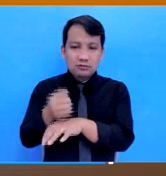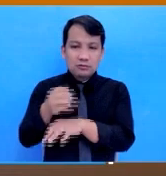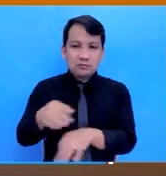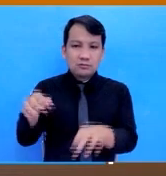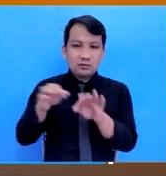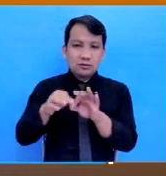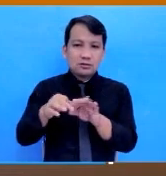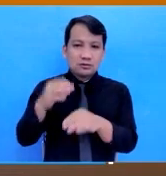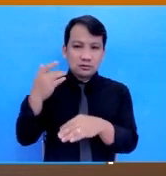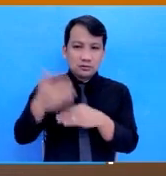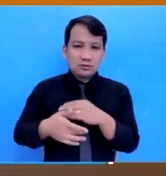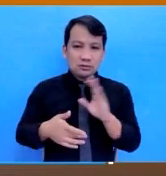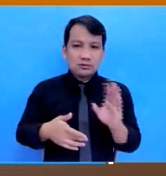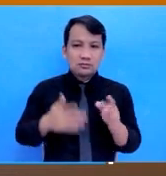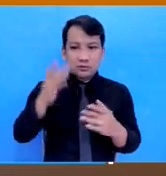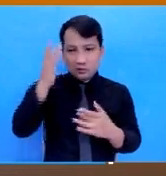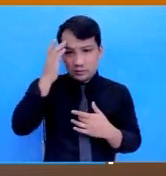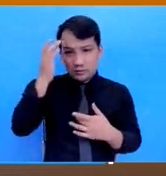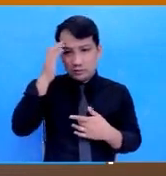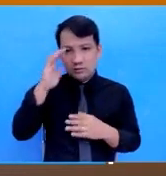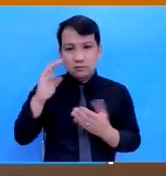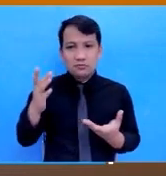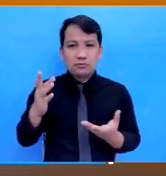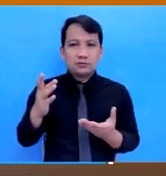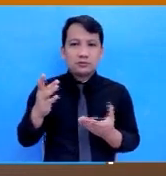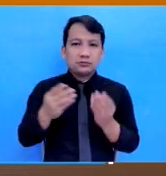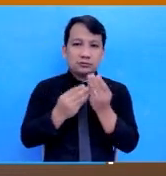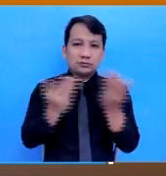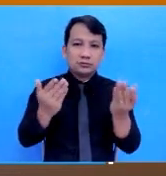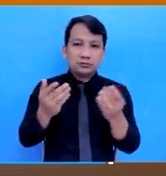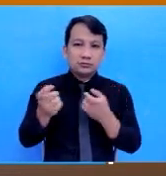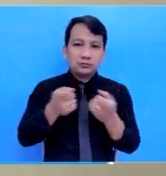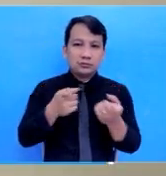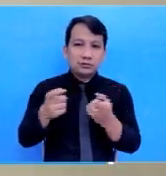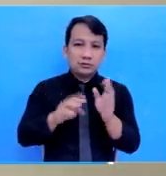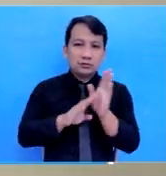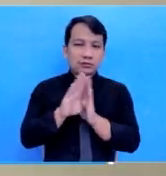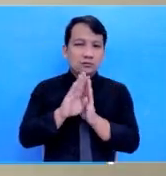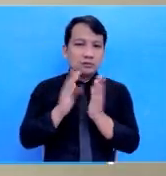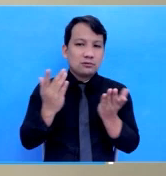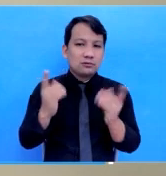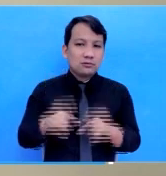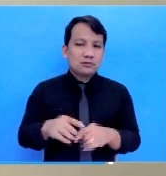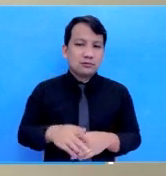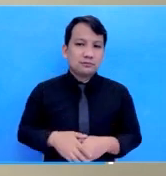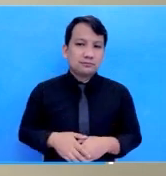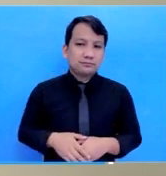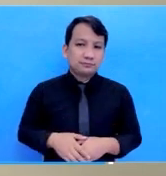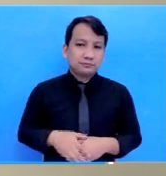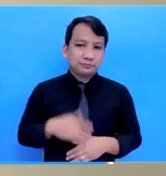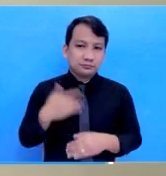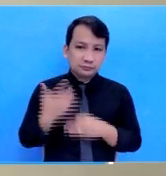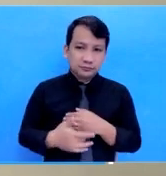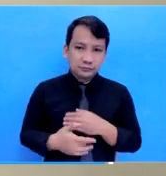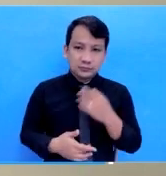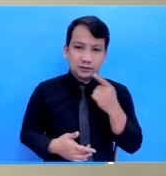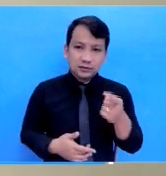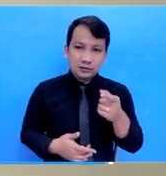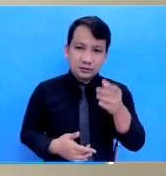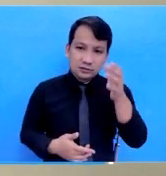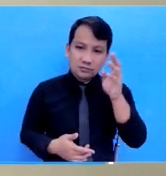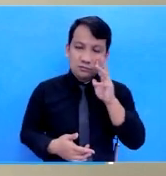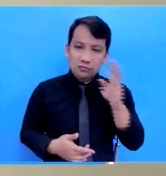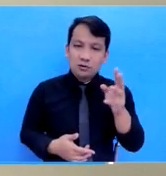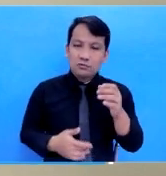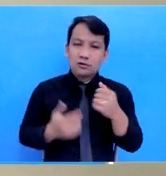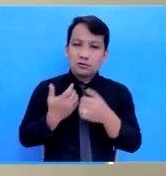maagang maagapan ang sakit dahil walang paraan para mapigilan pag-develop nito. Kung nalaman lang daw sana na mas maaga ni Wela, ay